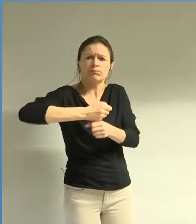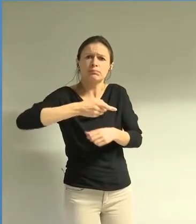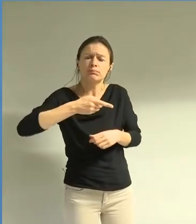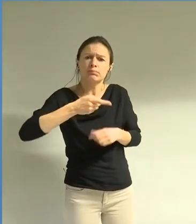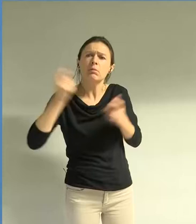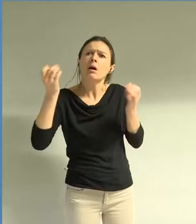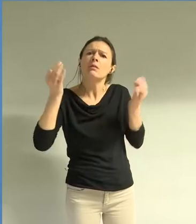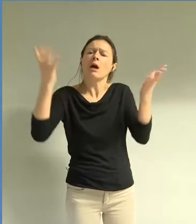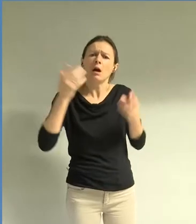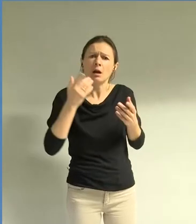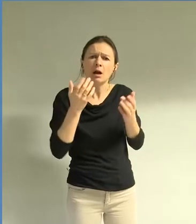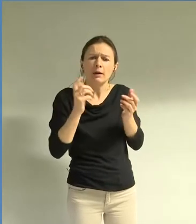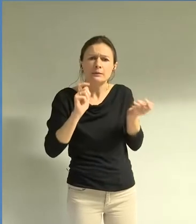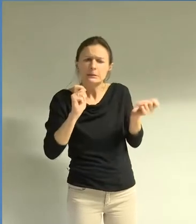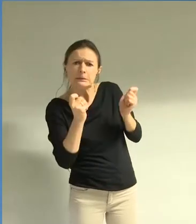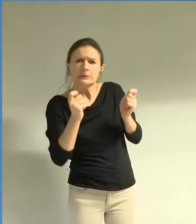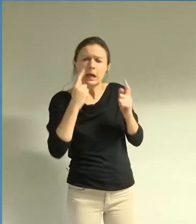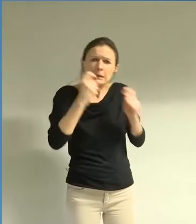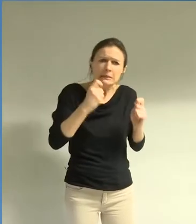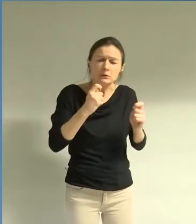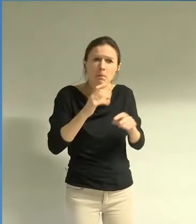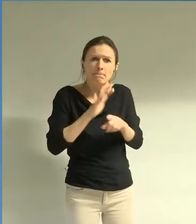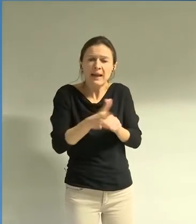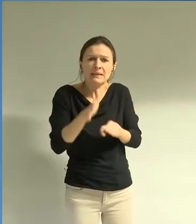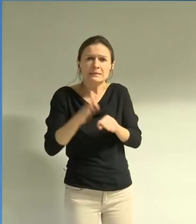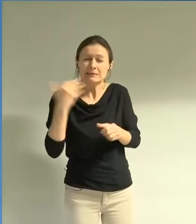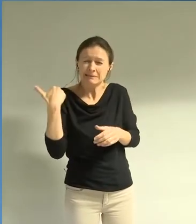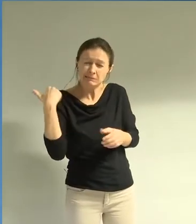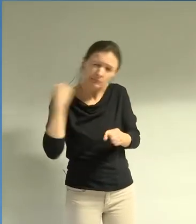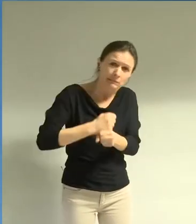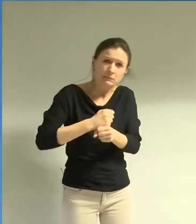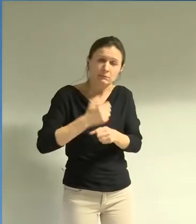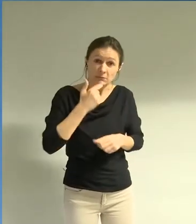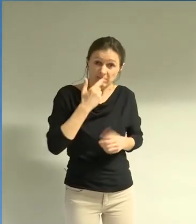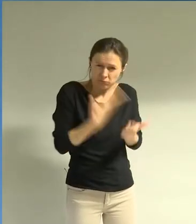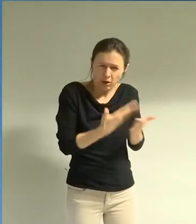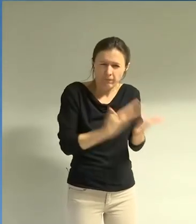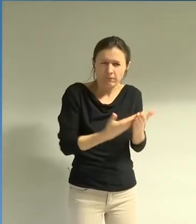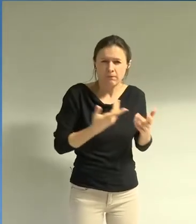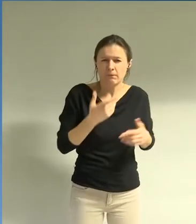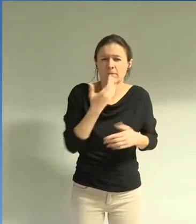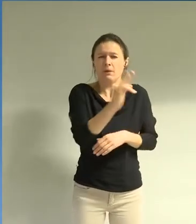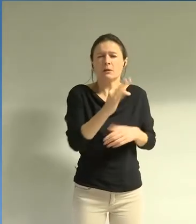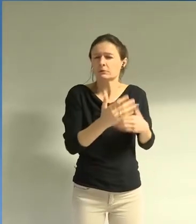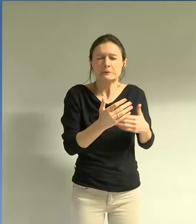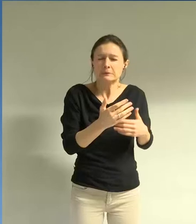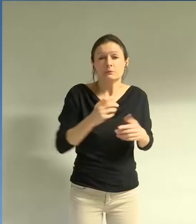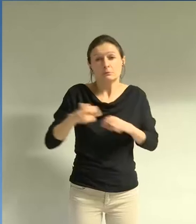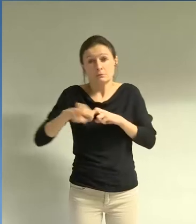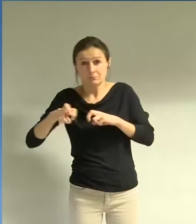2022 donc nous verrons si nos têtes bien faites au gouvernement sont mieux planifier que les grenobloises et grenoblois